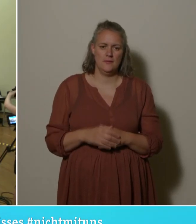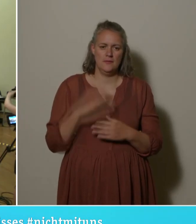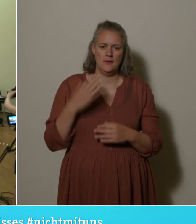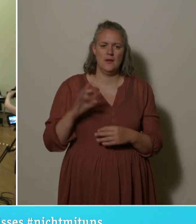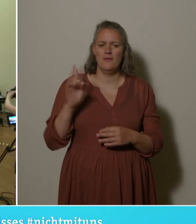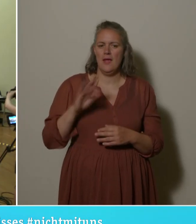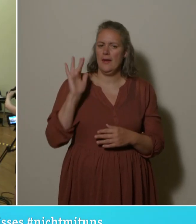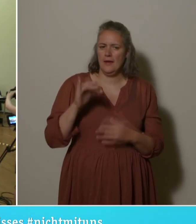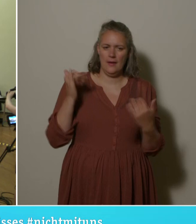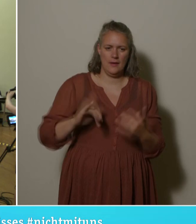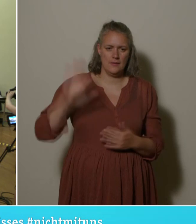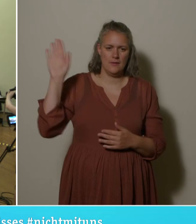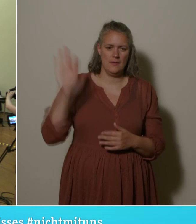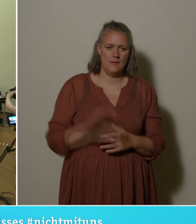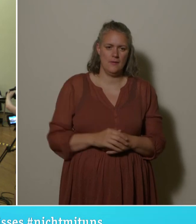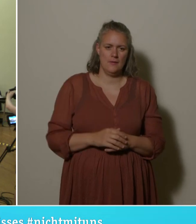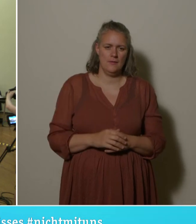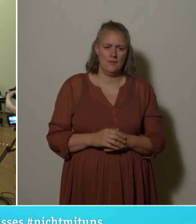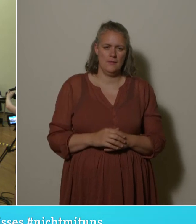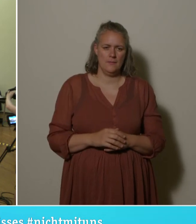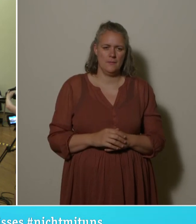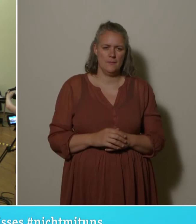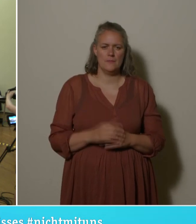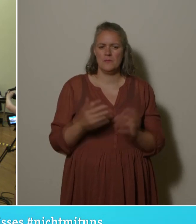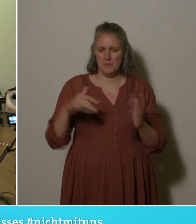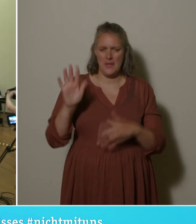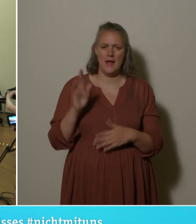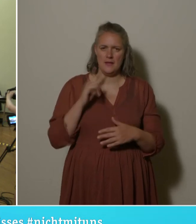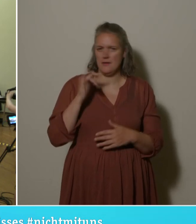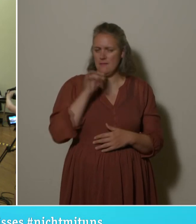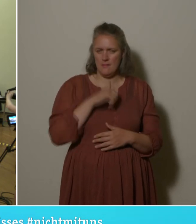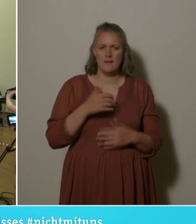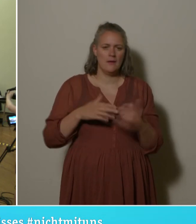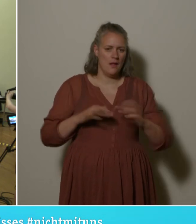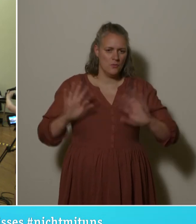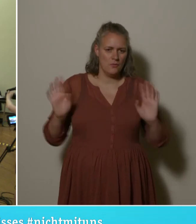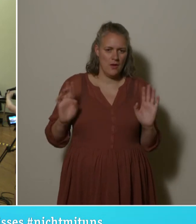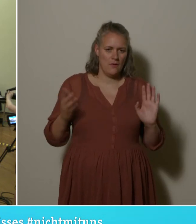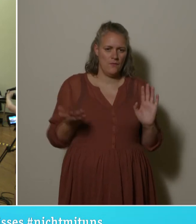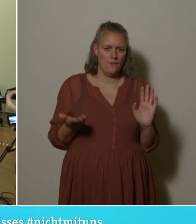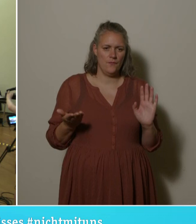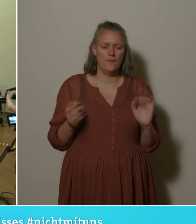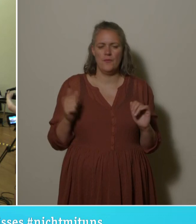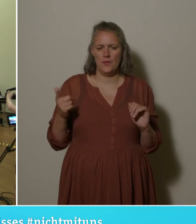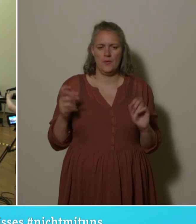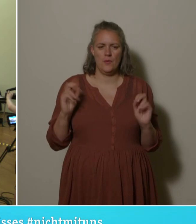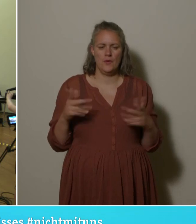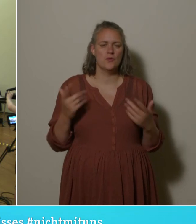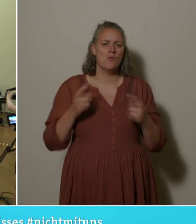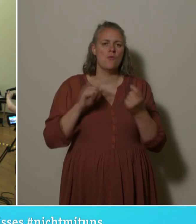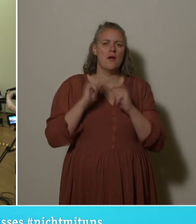Danke, die Gegenstimmen. Das ist die deutliche Mehrheit. Gibt es Enthaltungen? Einige. Damit ist